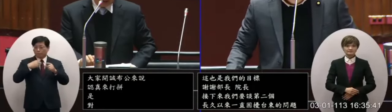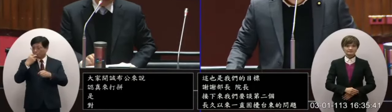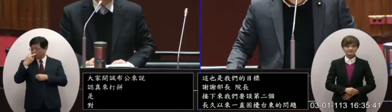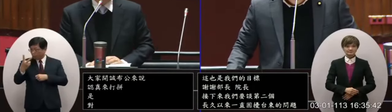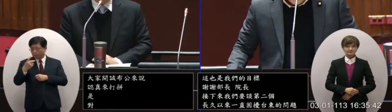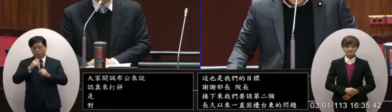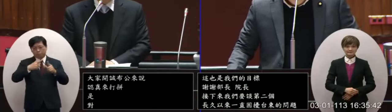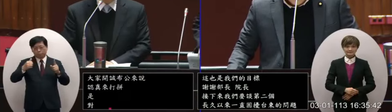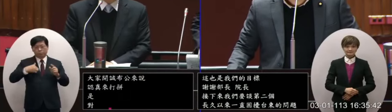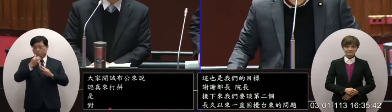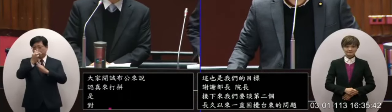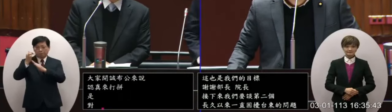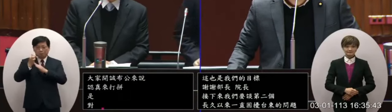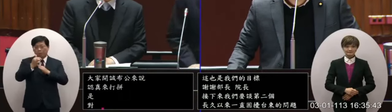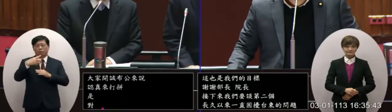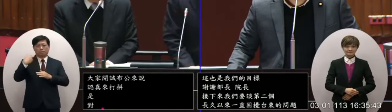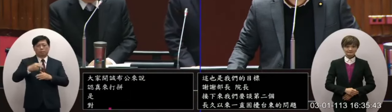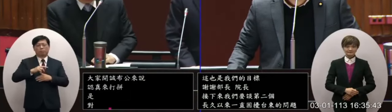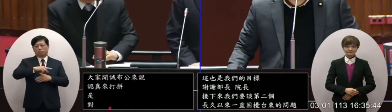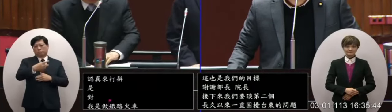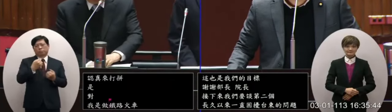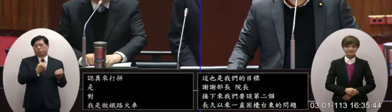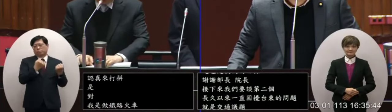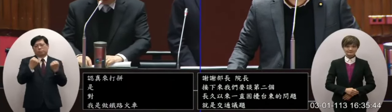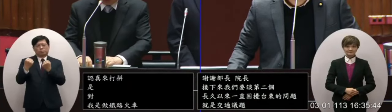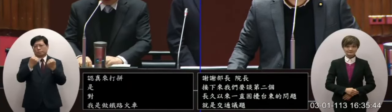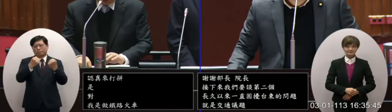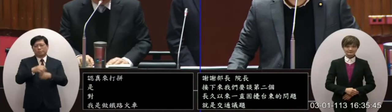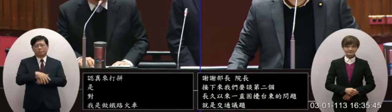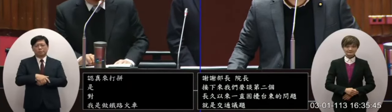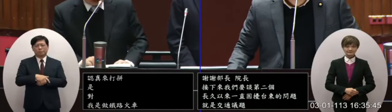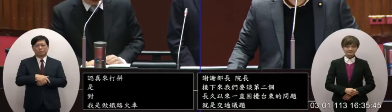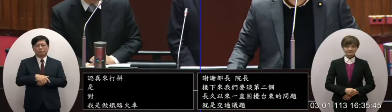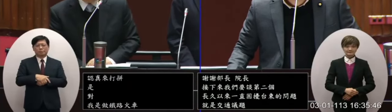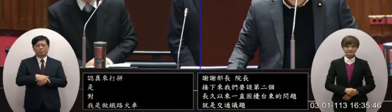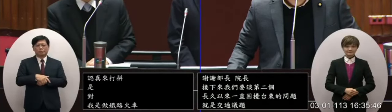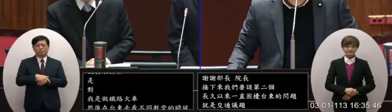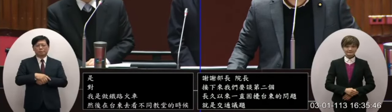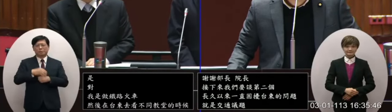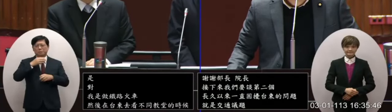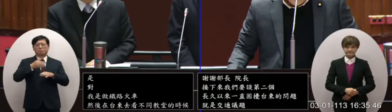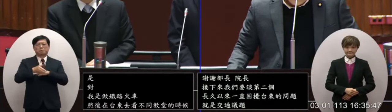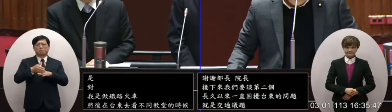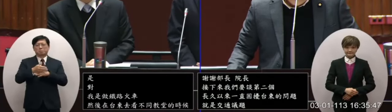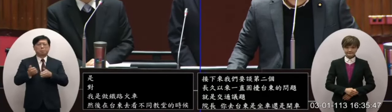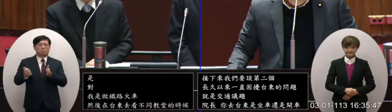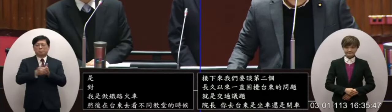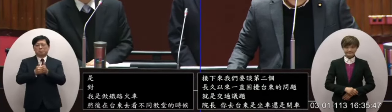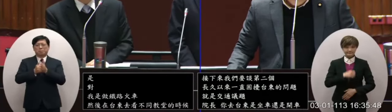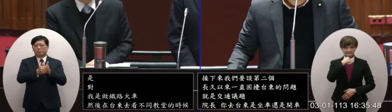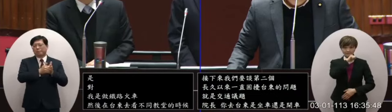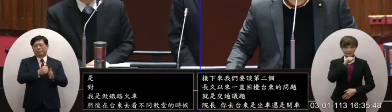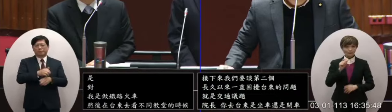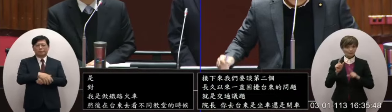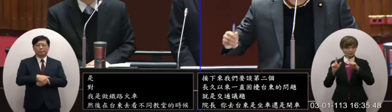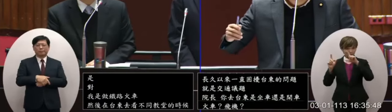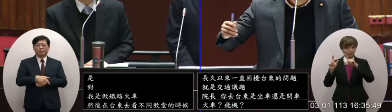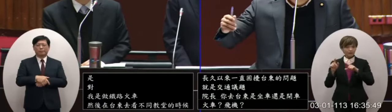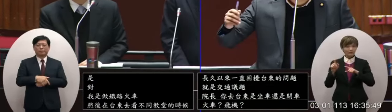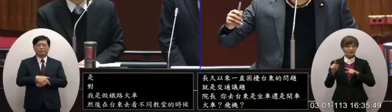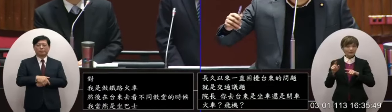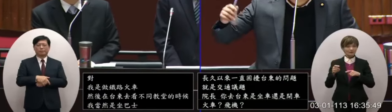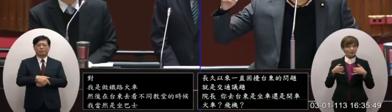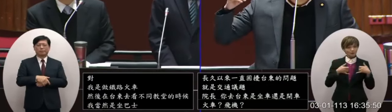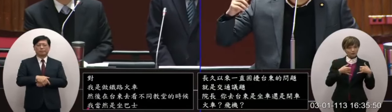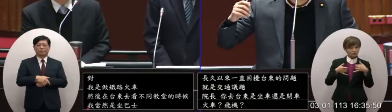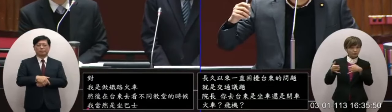不同的教堂的时候，我是当然是坐那个啊、这个巴士了哈。 台东其实沿途都